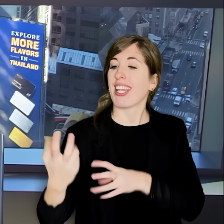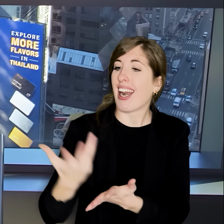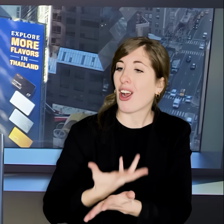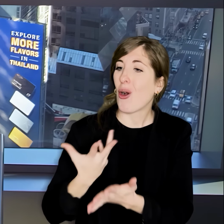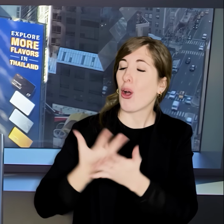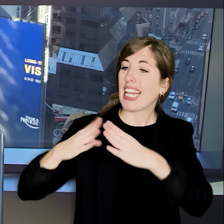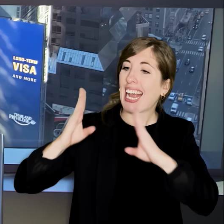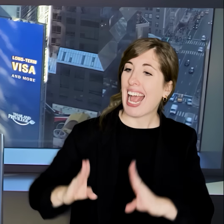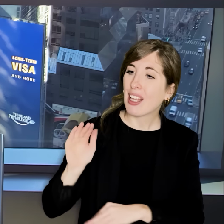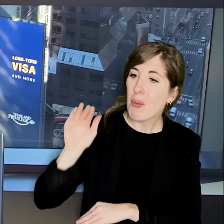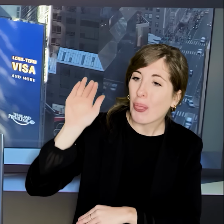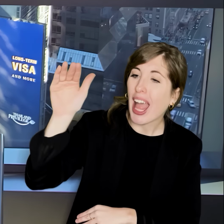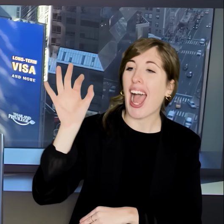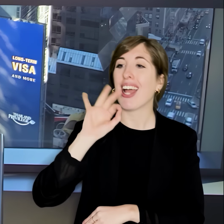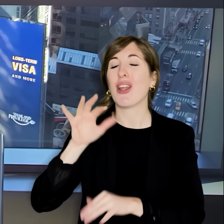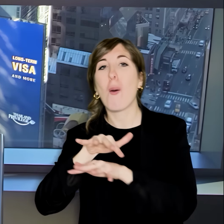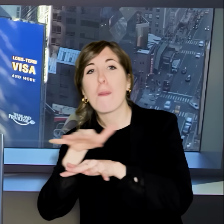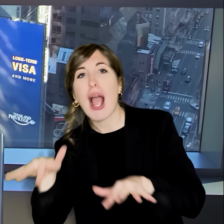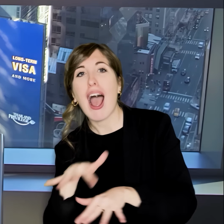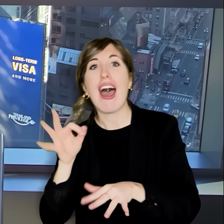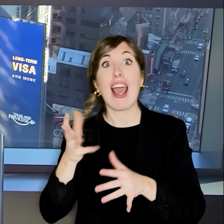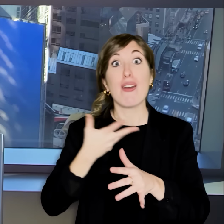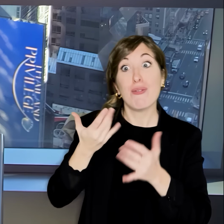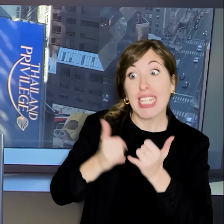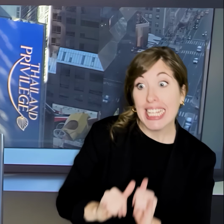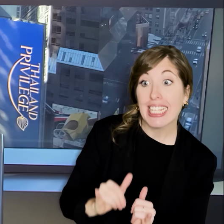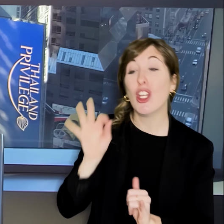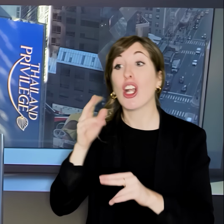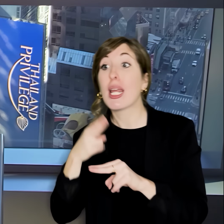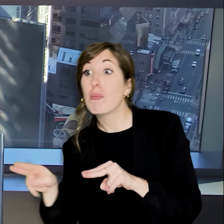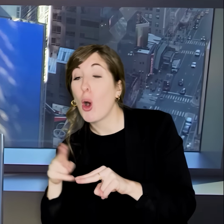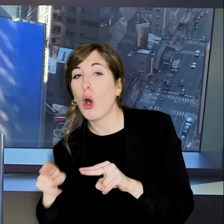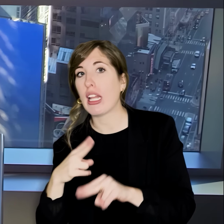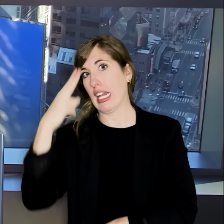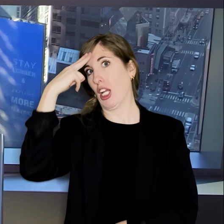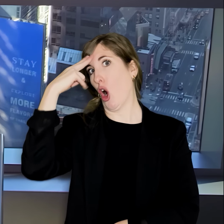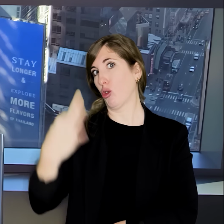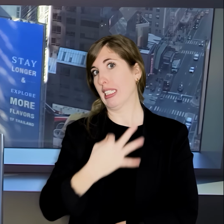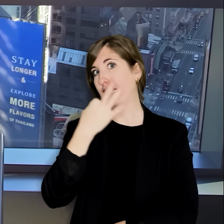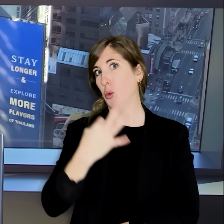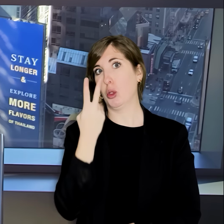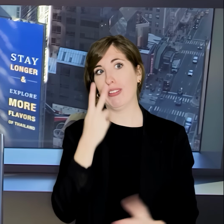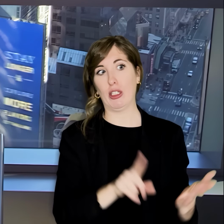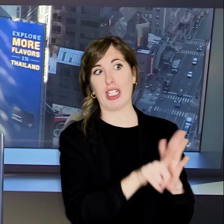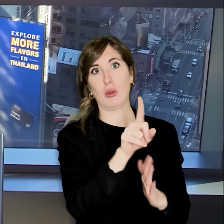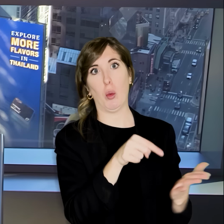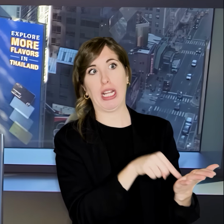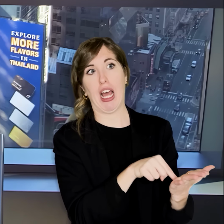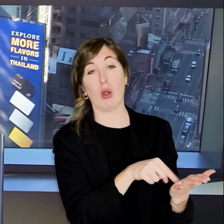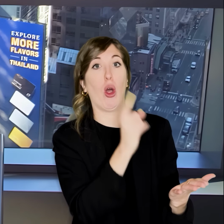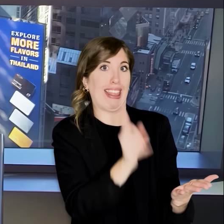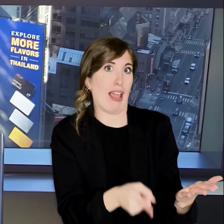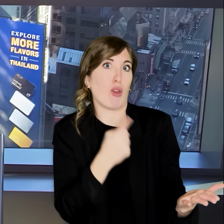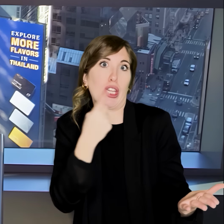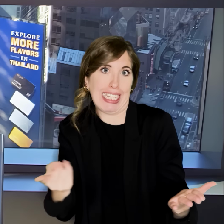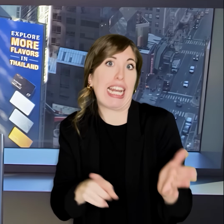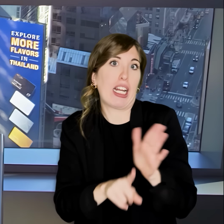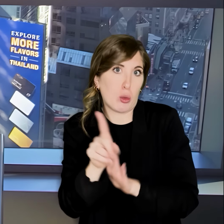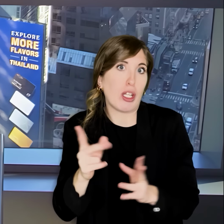in montagna che ha il figlio qua che ha là e quindi le cose gliele devi dire chiaro non